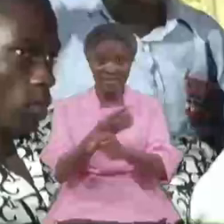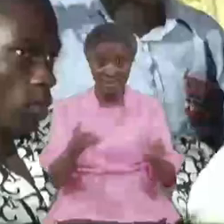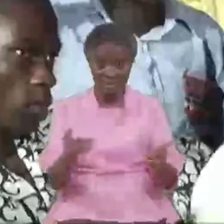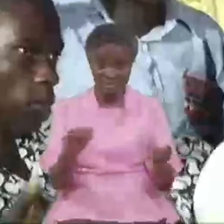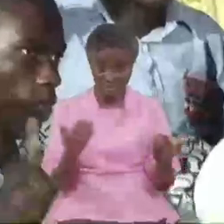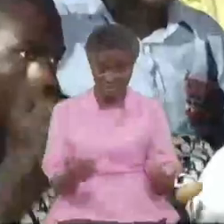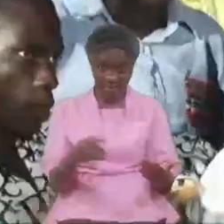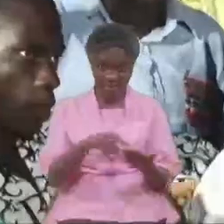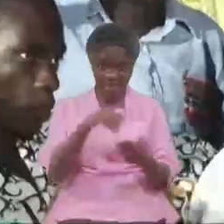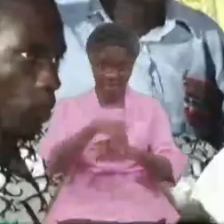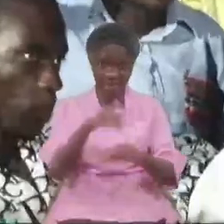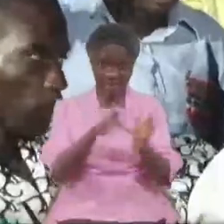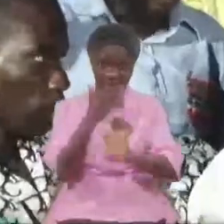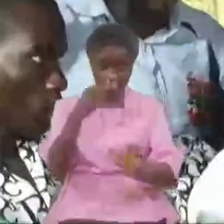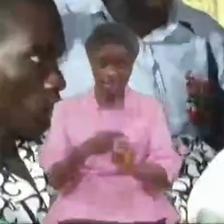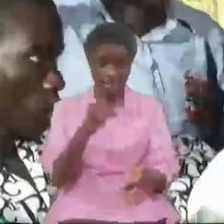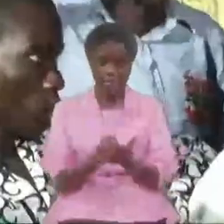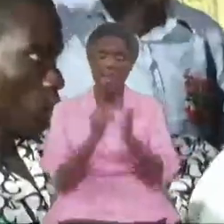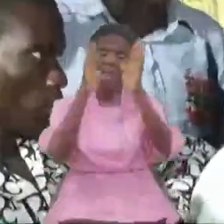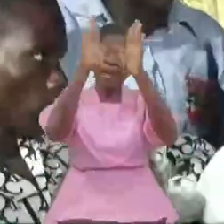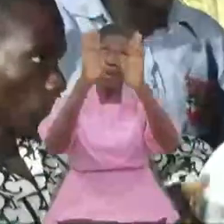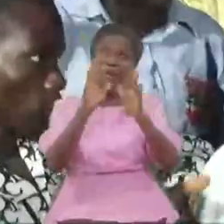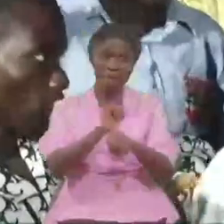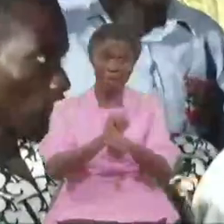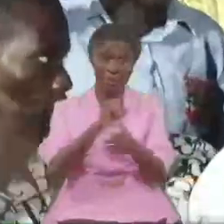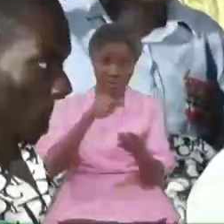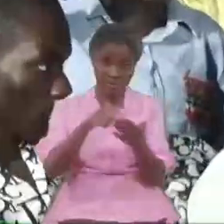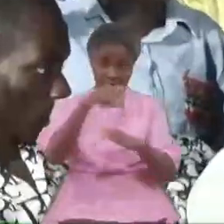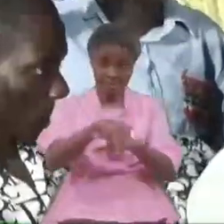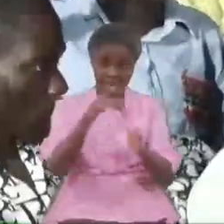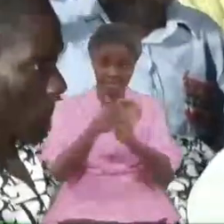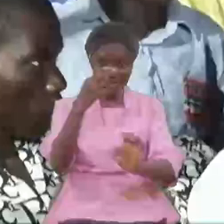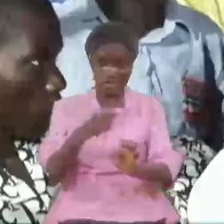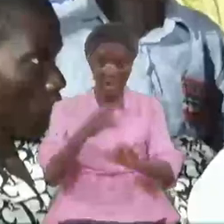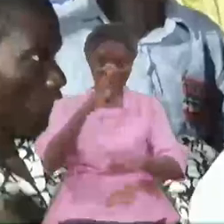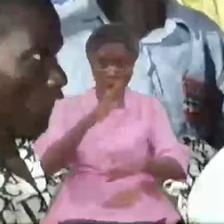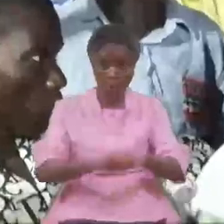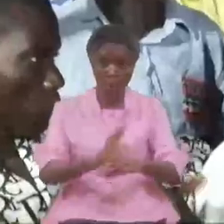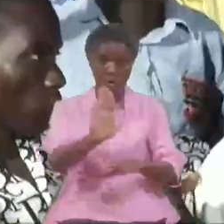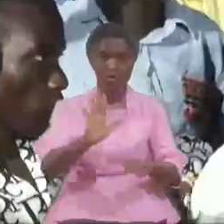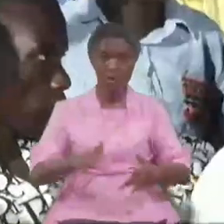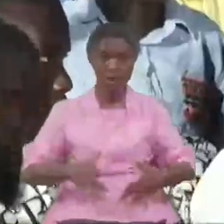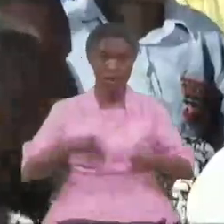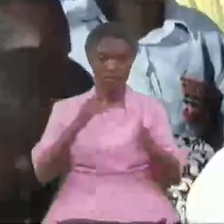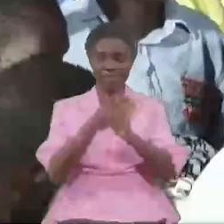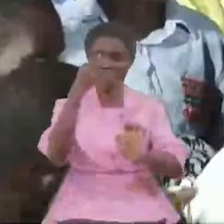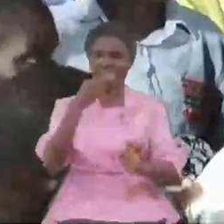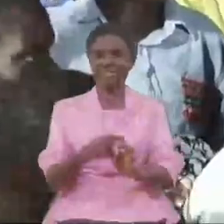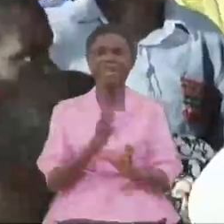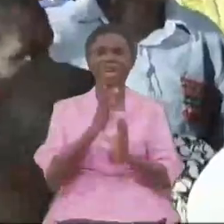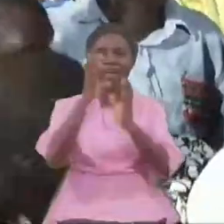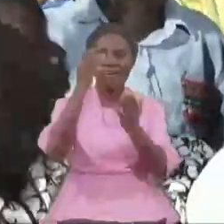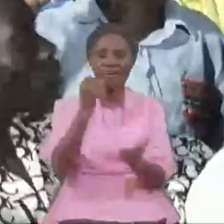ce soir, les miracles ce soir sur votre vie. Amen.